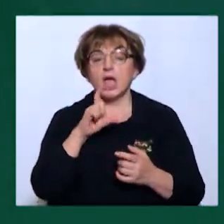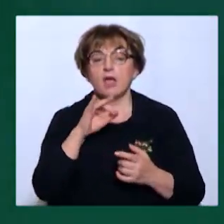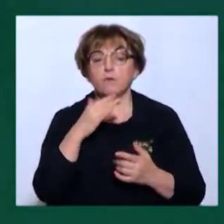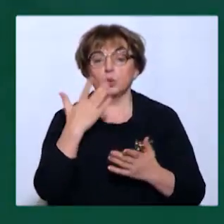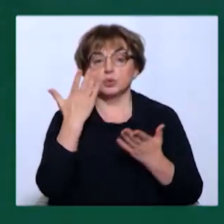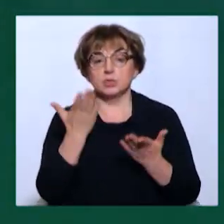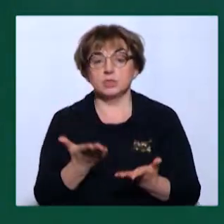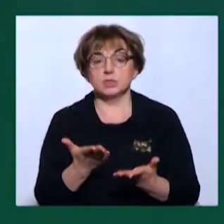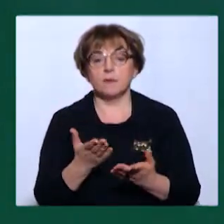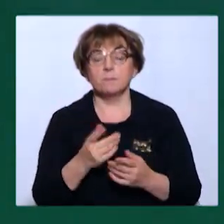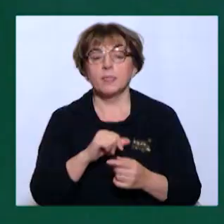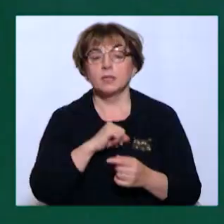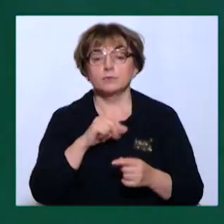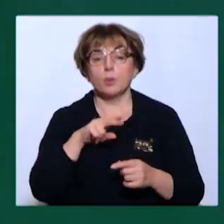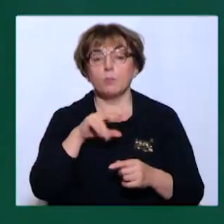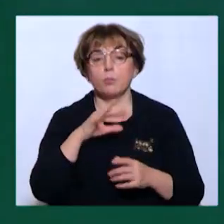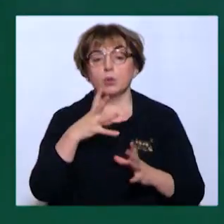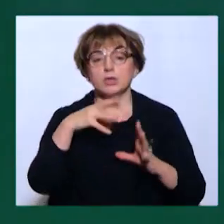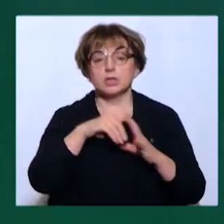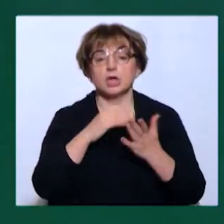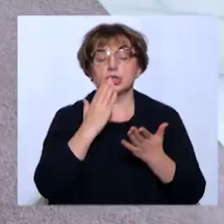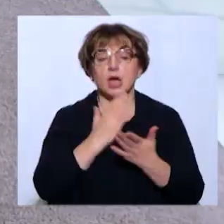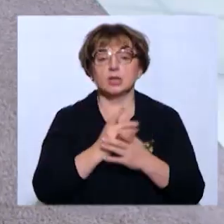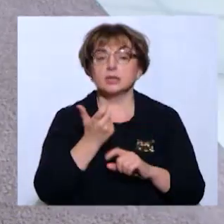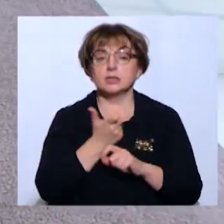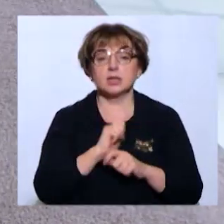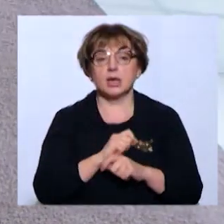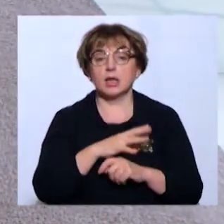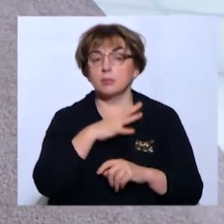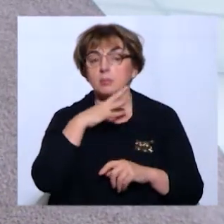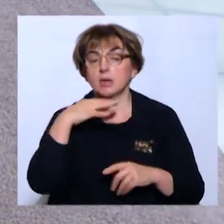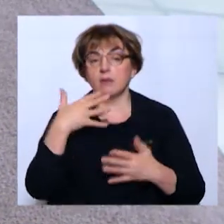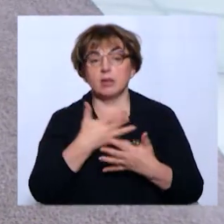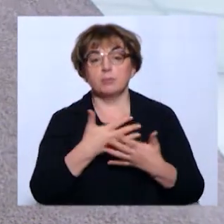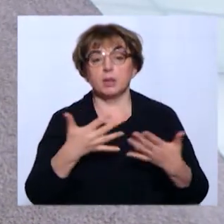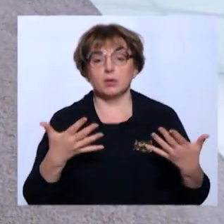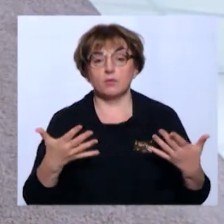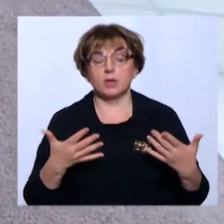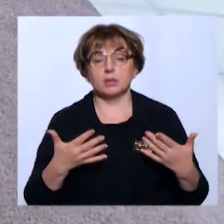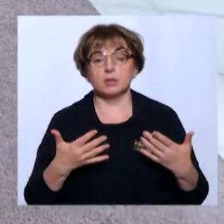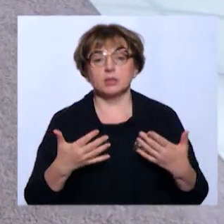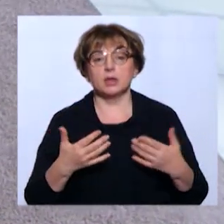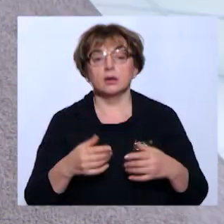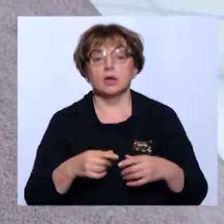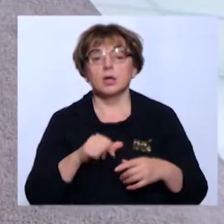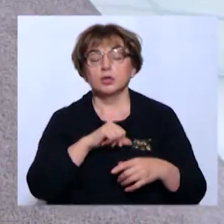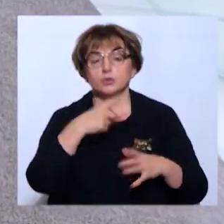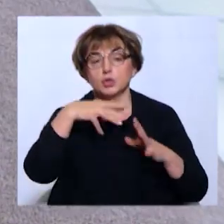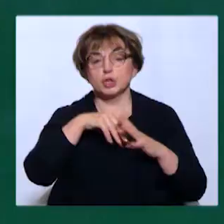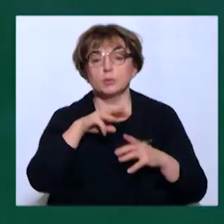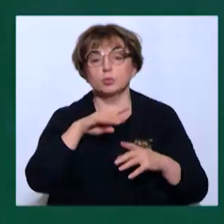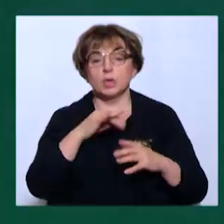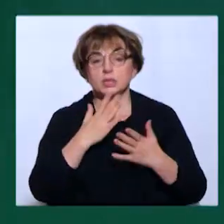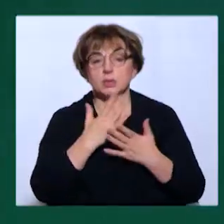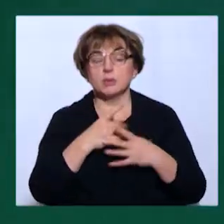ევოლუციისა. ესე იგი, პოპულაციაში არის ძალიან მრავალფეროვანი, ხდება ძალიან მრავალფეროვანი მუტაციები და